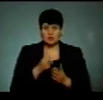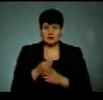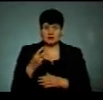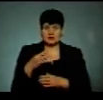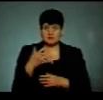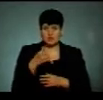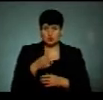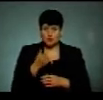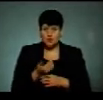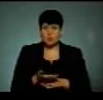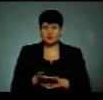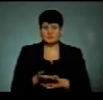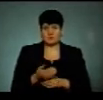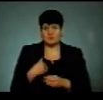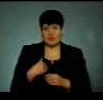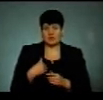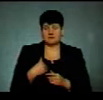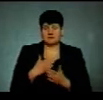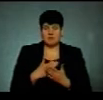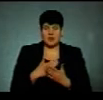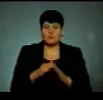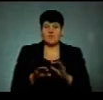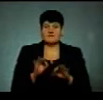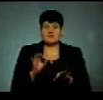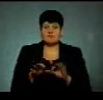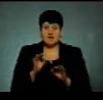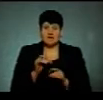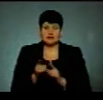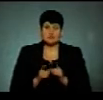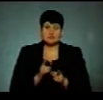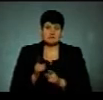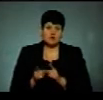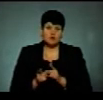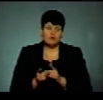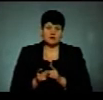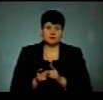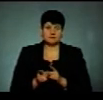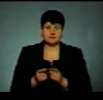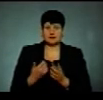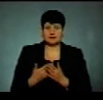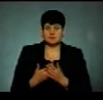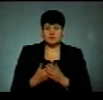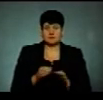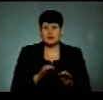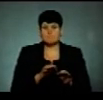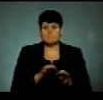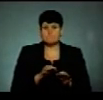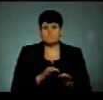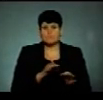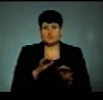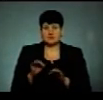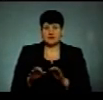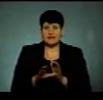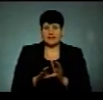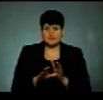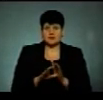року, відповідно, ми маємо вибирати або змінювати типи постачальників електричної